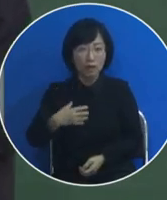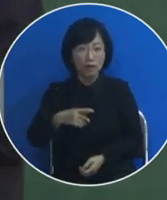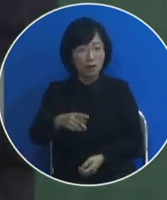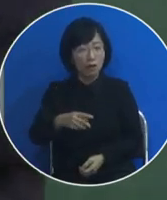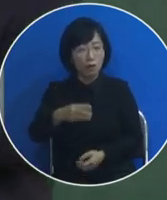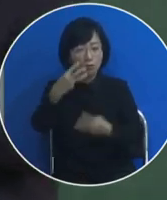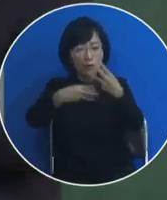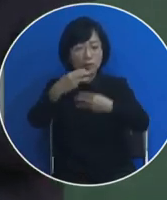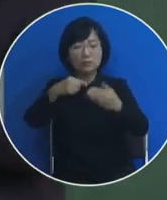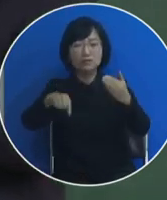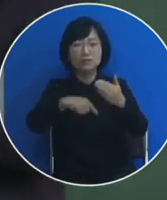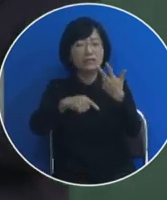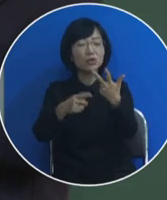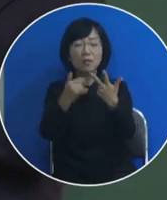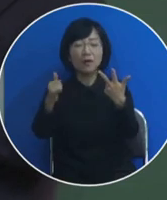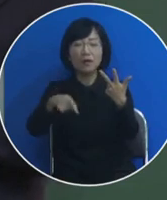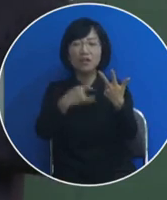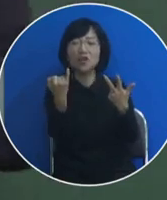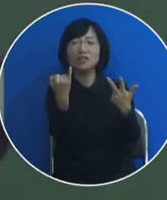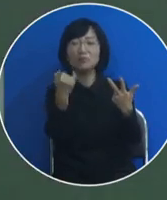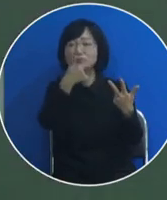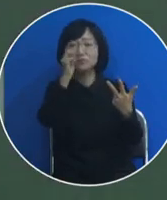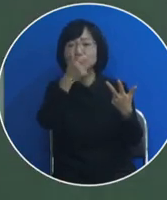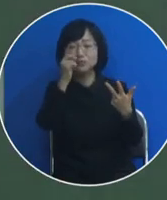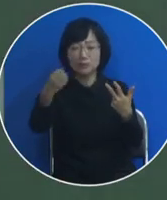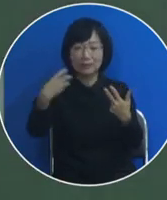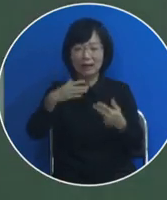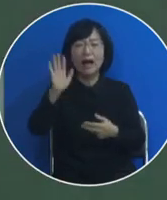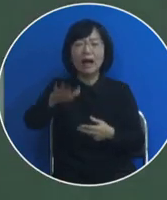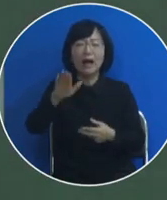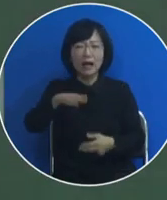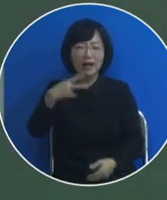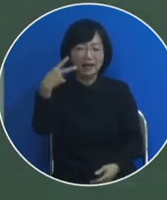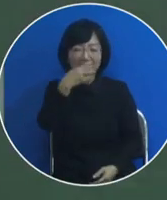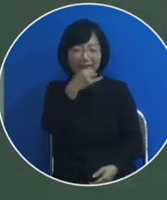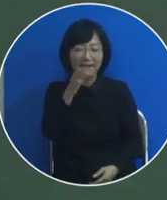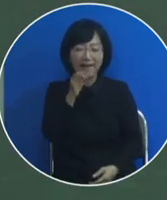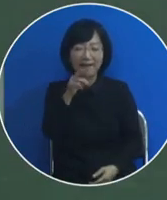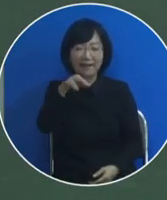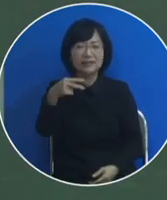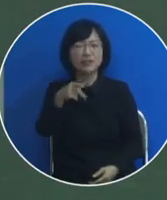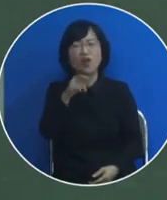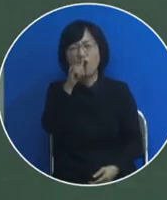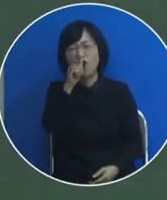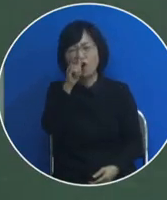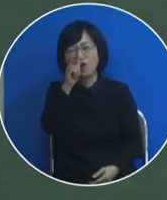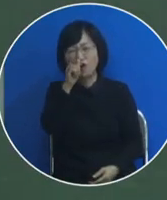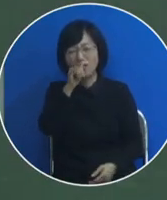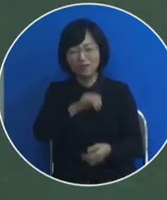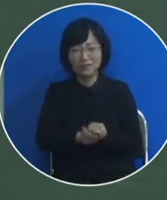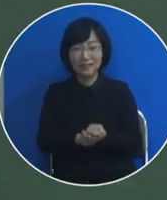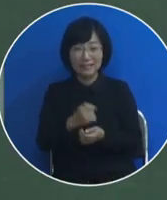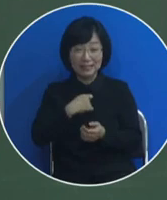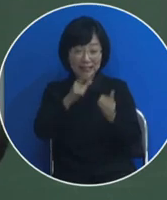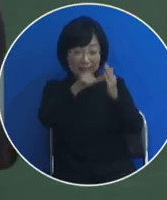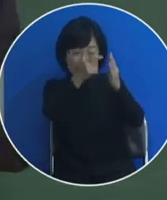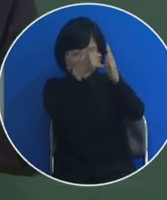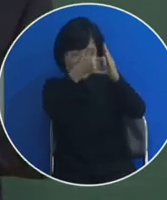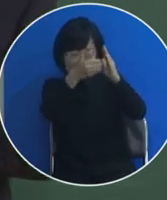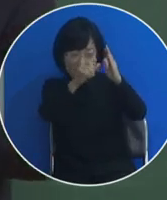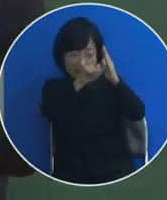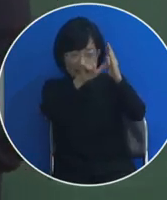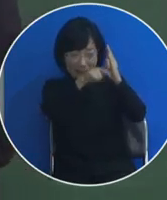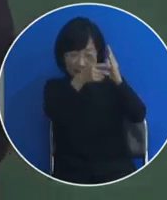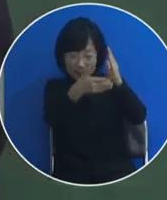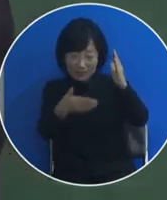select a woman? So that's why I included Esther. 그 선정한 이유는 시대별로 여러분이 설명하기에 좋도록 이해시키려고 한 겁니다. And the reason I selected them is that by